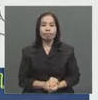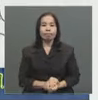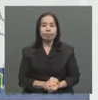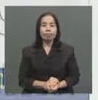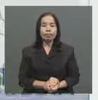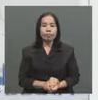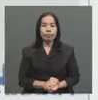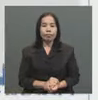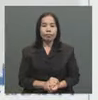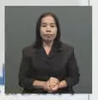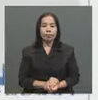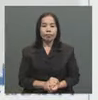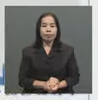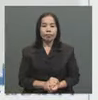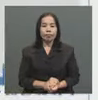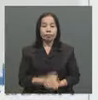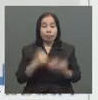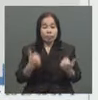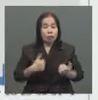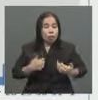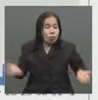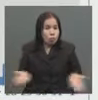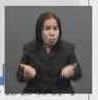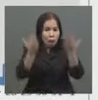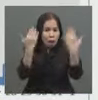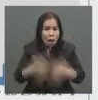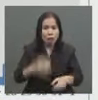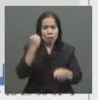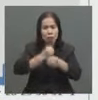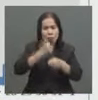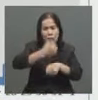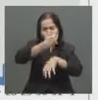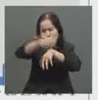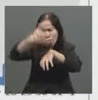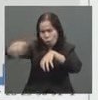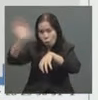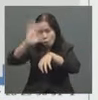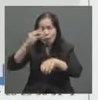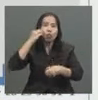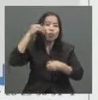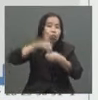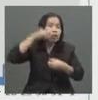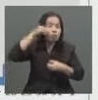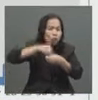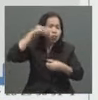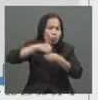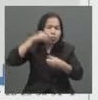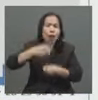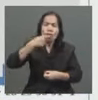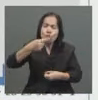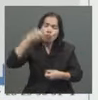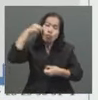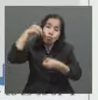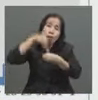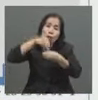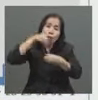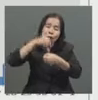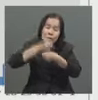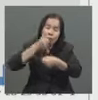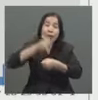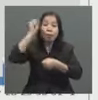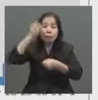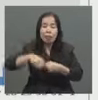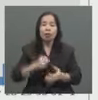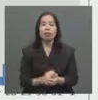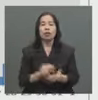ครับเป็นเรื่องที่เรารณรงค์กันให้ท่านอยู่บ้านอยู่บ้านนะครับตัวแผนภูมิตัวนี้สะท้